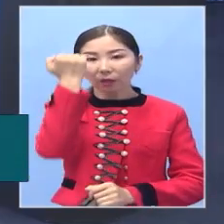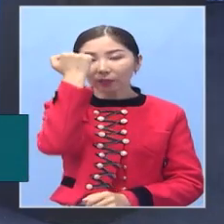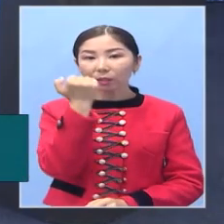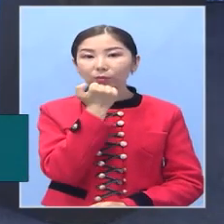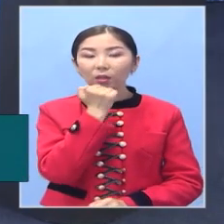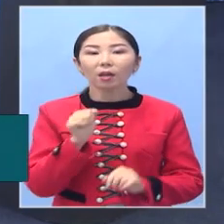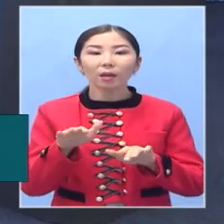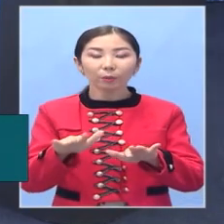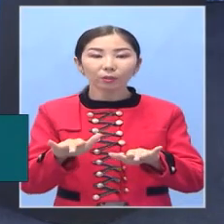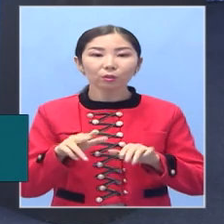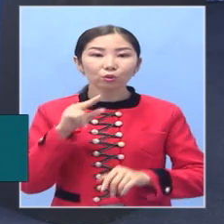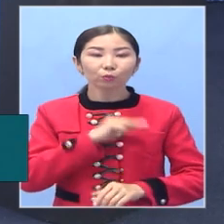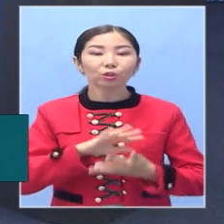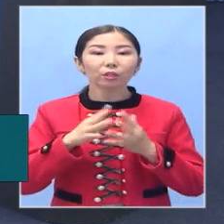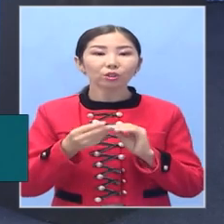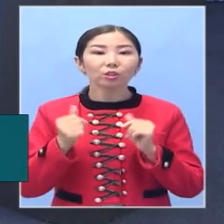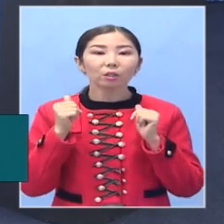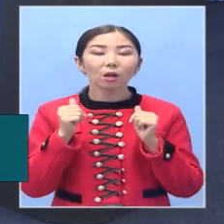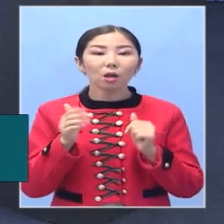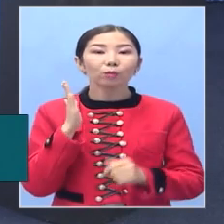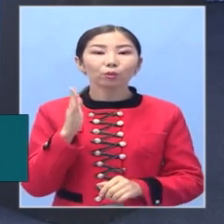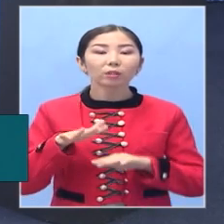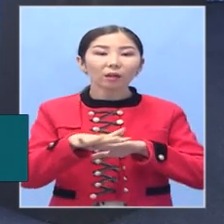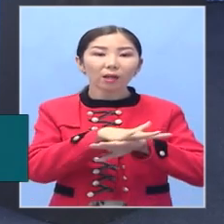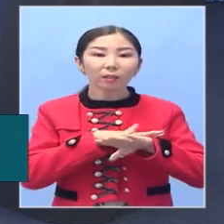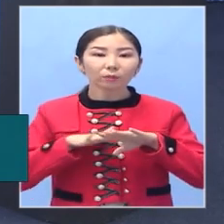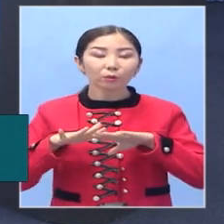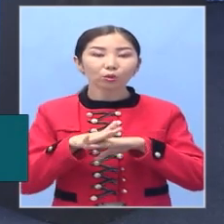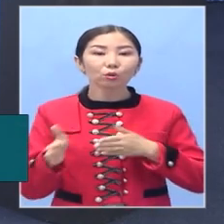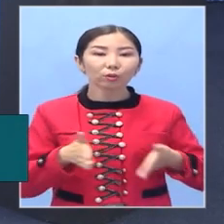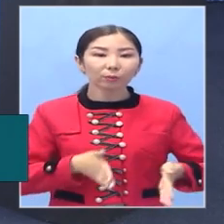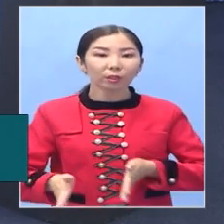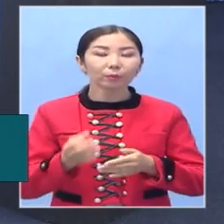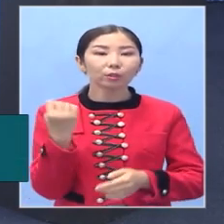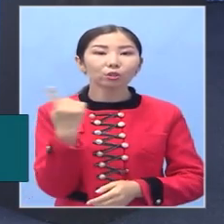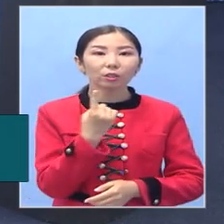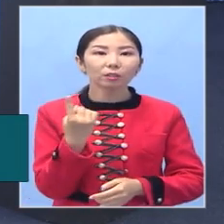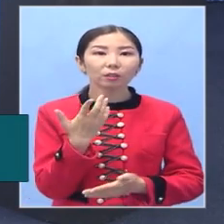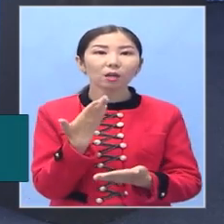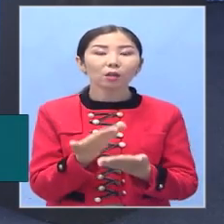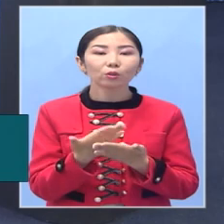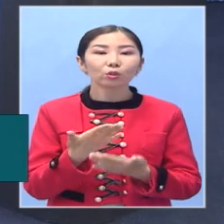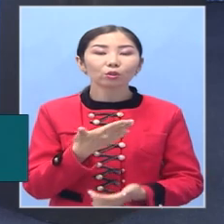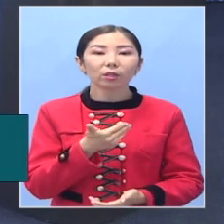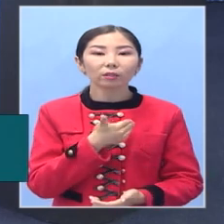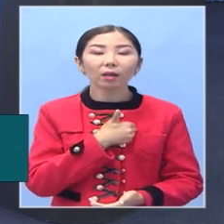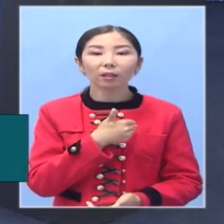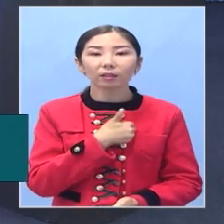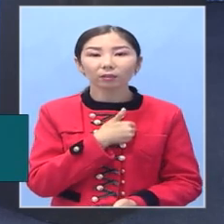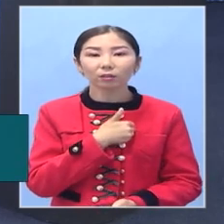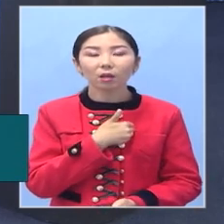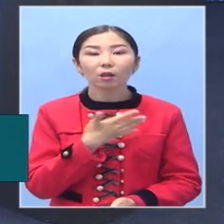Әр істелген жұмыс нәтижесін берсін. Халықтың енді жол ең бірінші кезектегі сұрайтын мәселесі ғой.